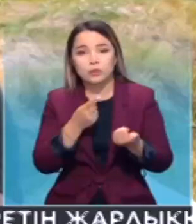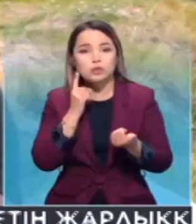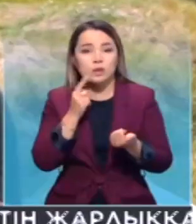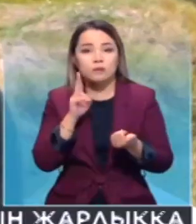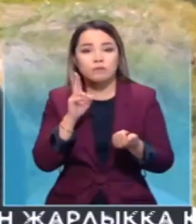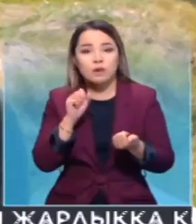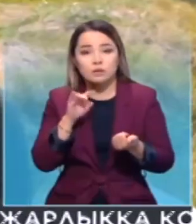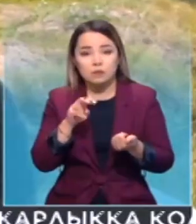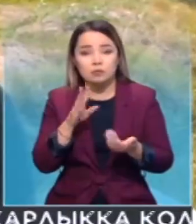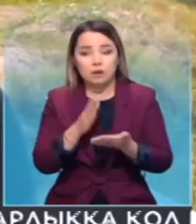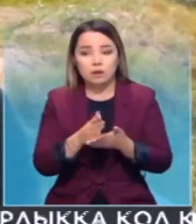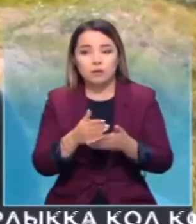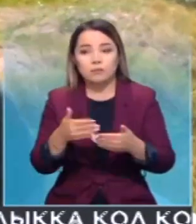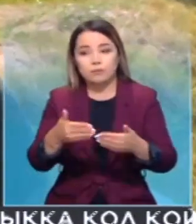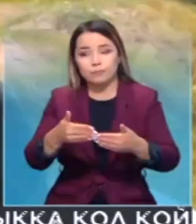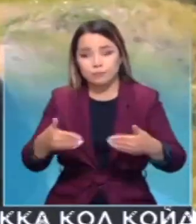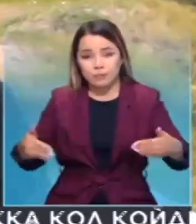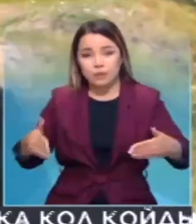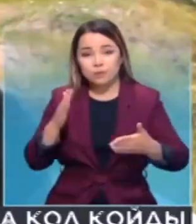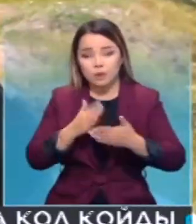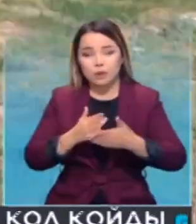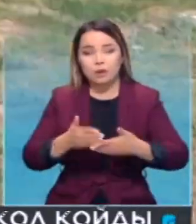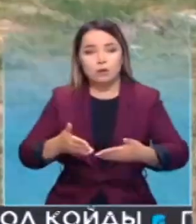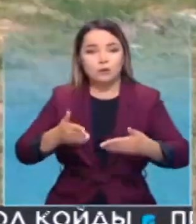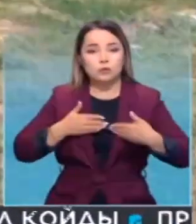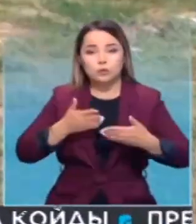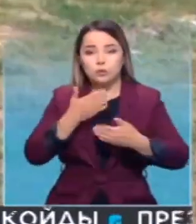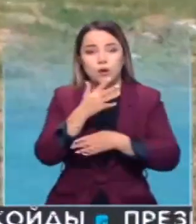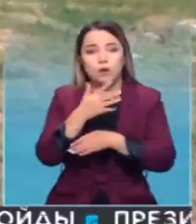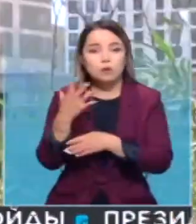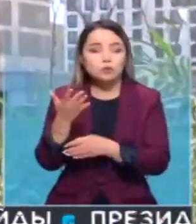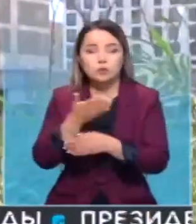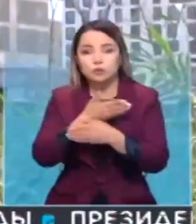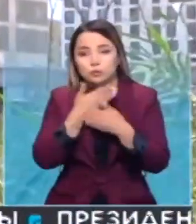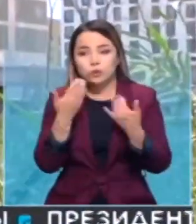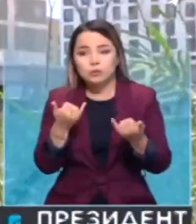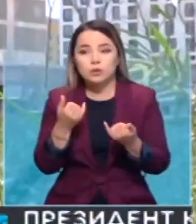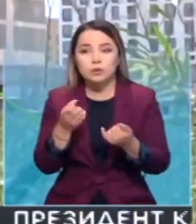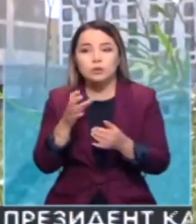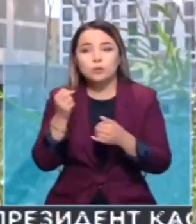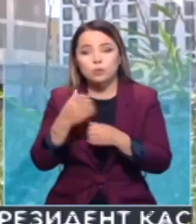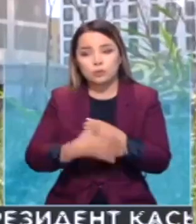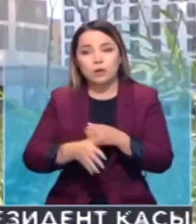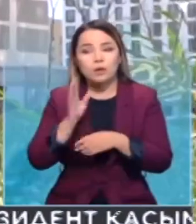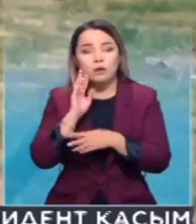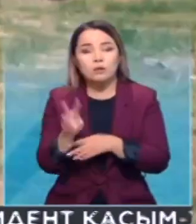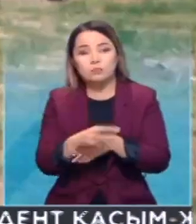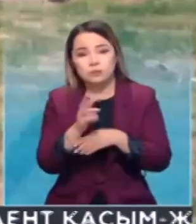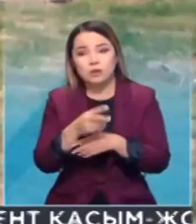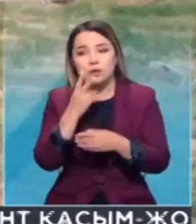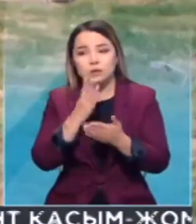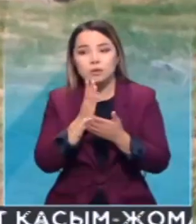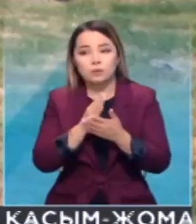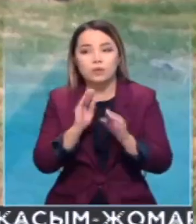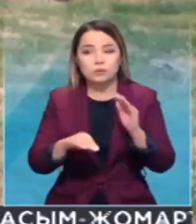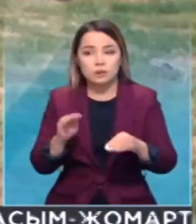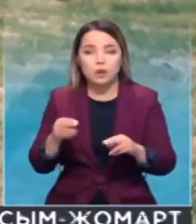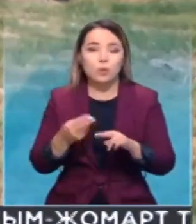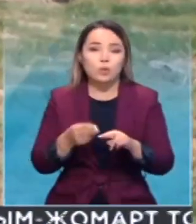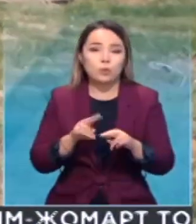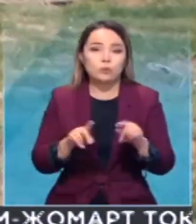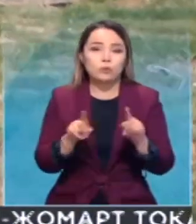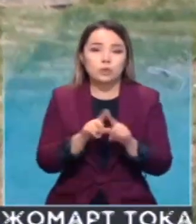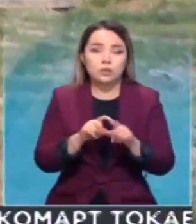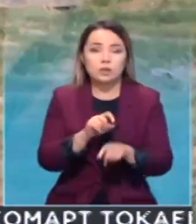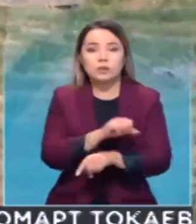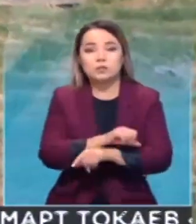деп атайды, алдында бар, бірақ ол жерде ағаштар жоқ. Оның орталықтарда су шашып отқанын көріп жүрміз, көгалдандырып отқан. А бірақ осындай мына